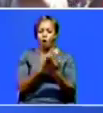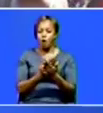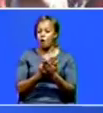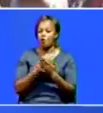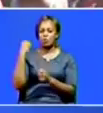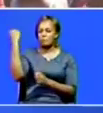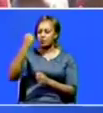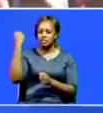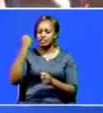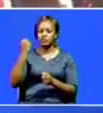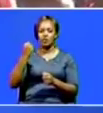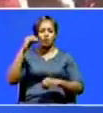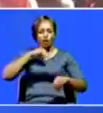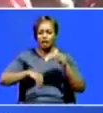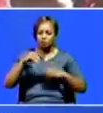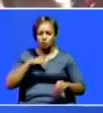za ufisadi.